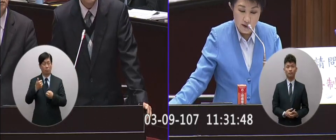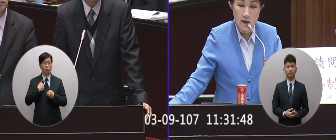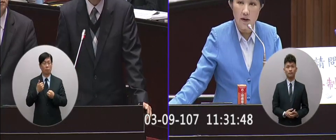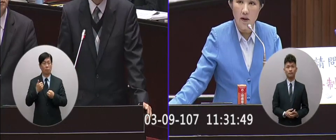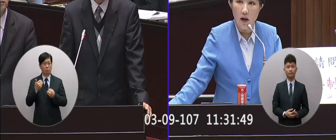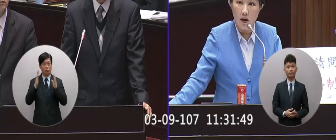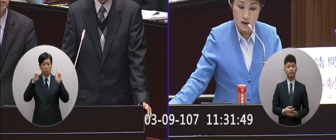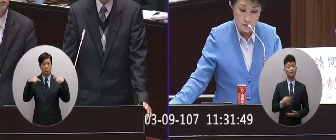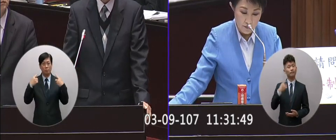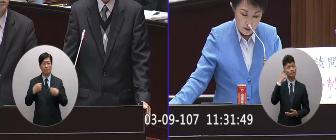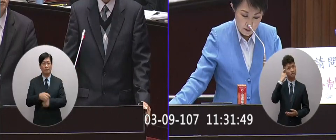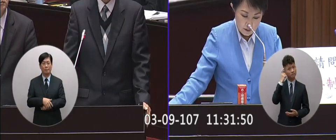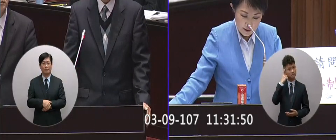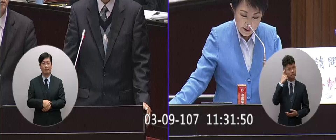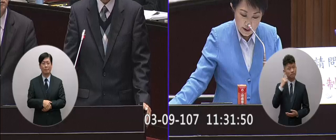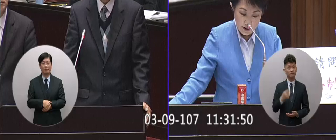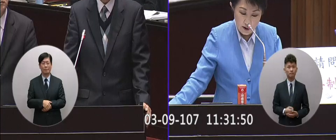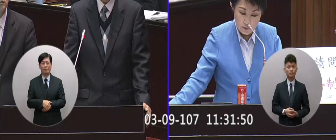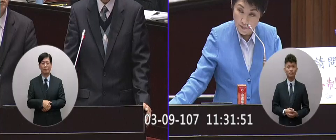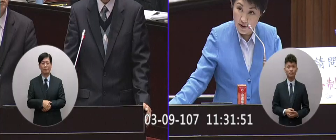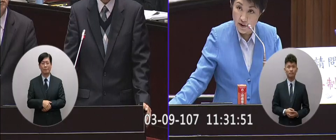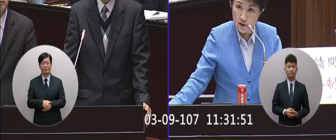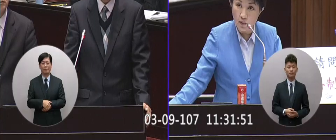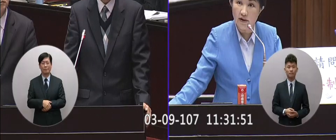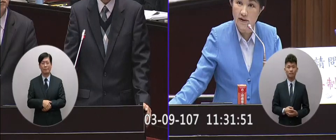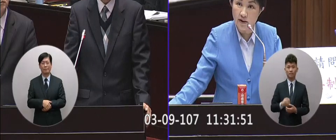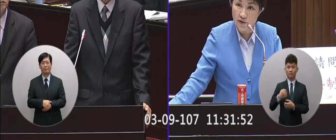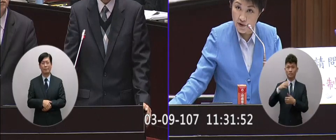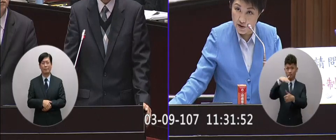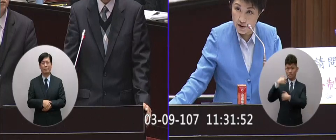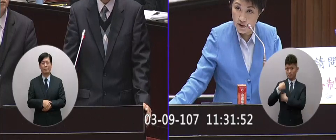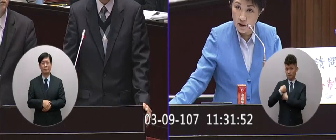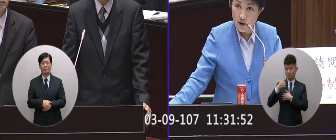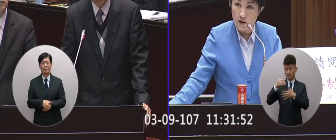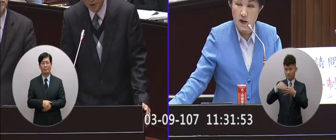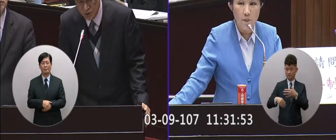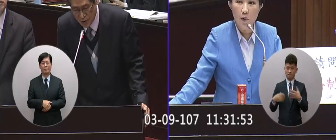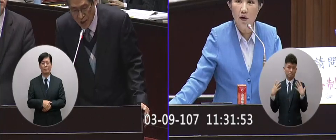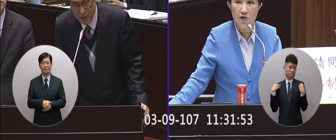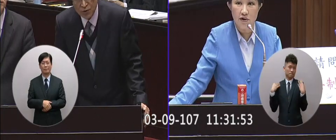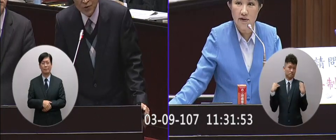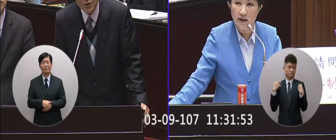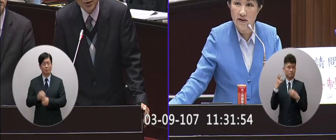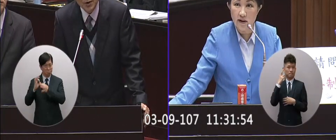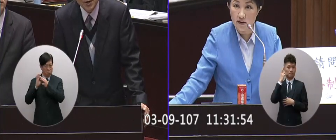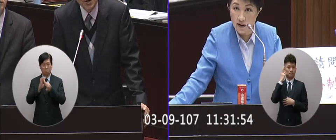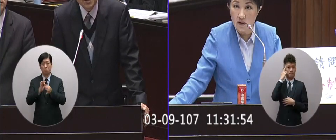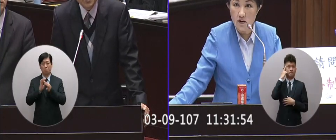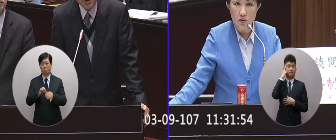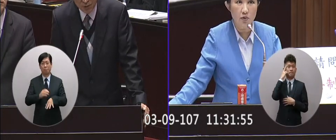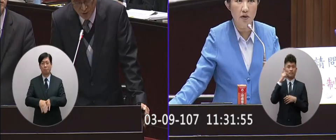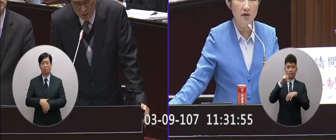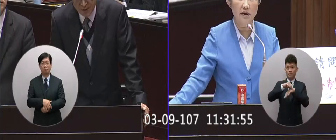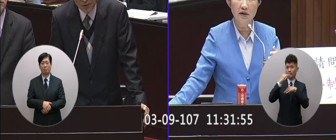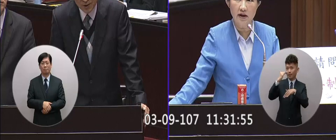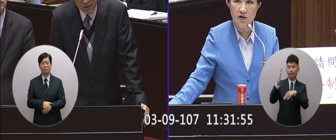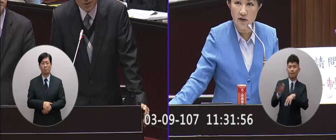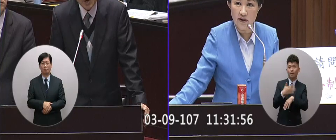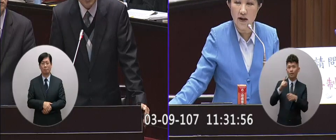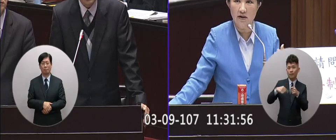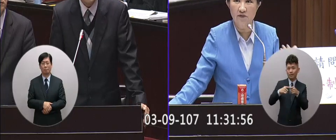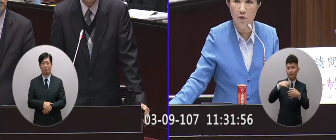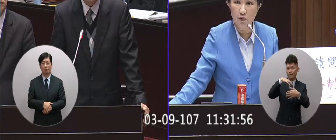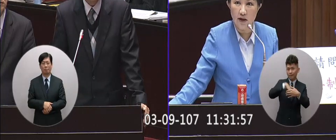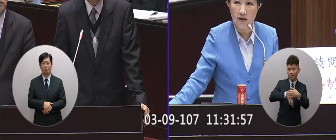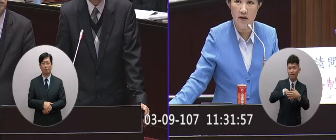的， 所以这个募兵制会坚持，也不会有时间限定，就是说什么一年